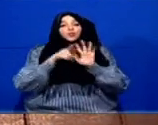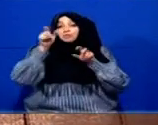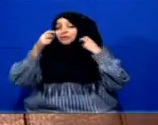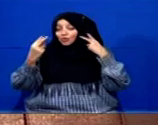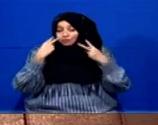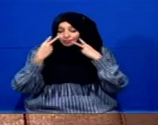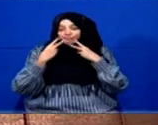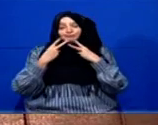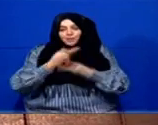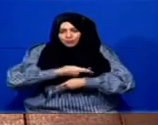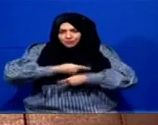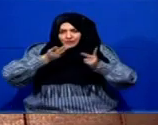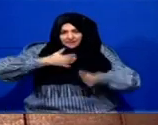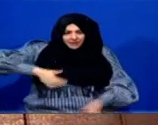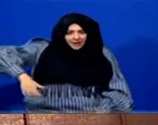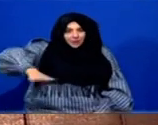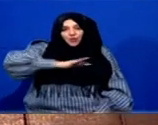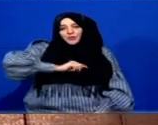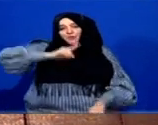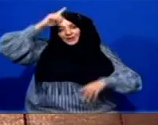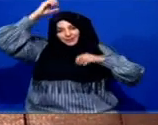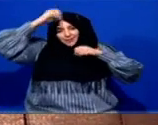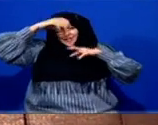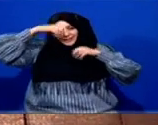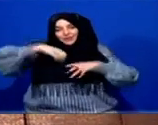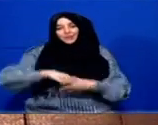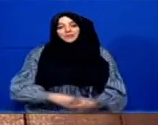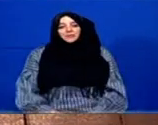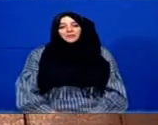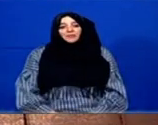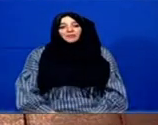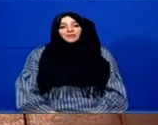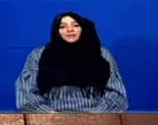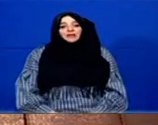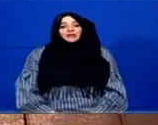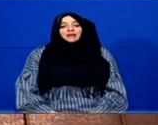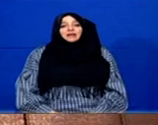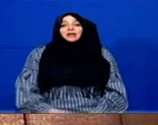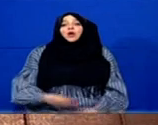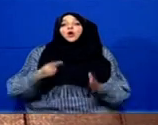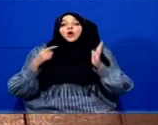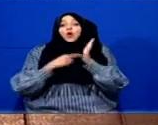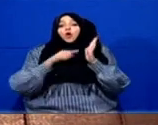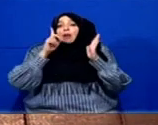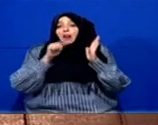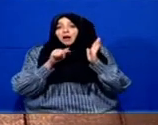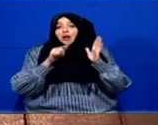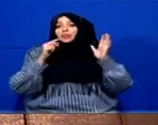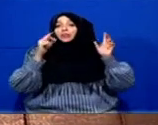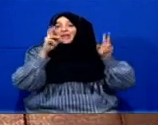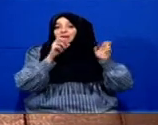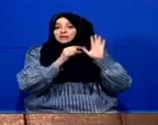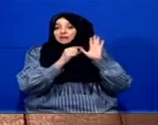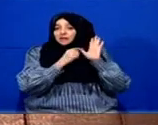السلام عليكم ورحمه الله لاجتهاد في مورد النص او